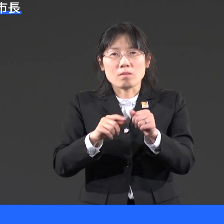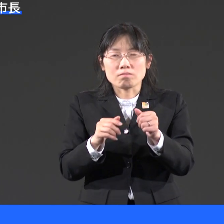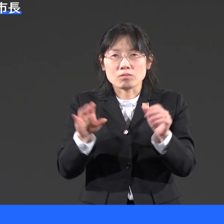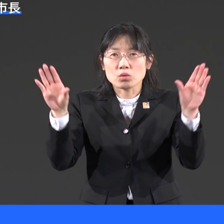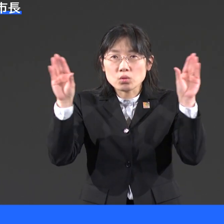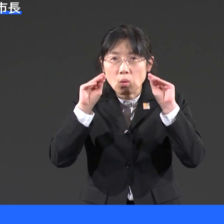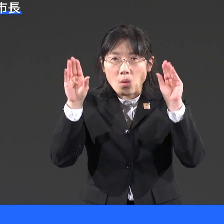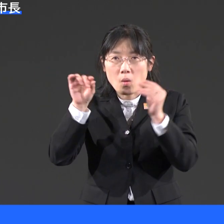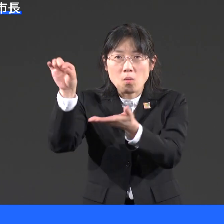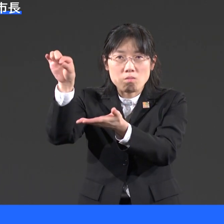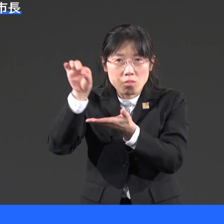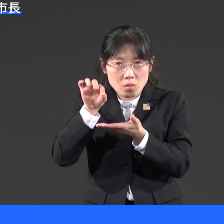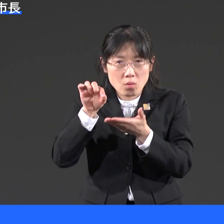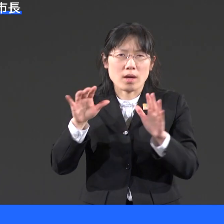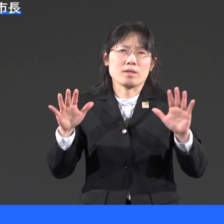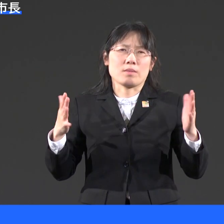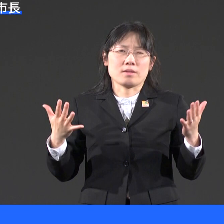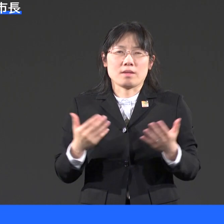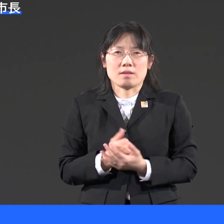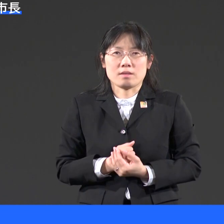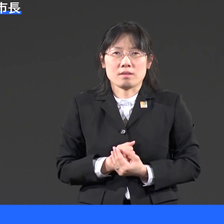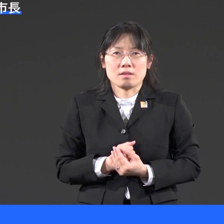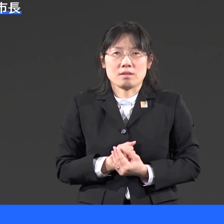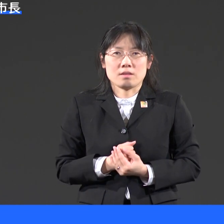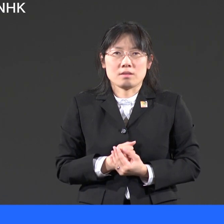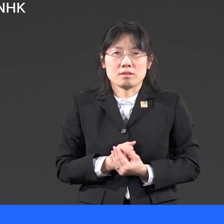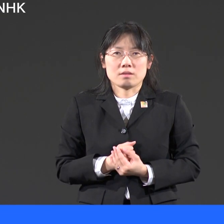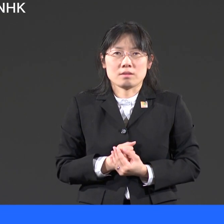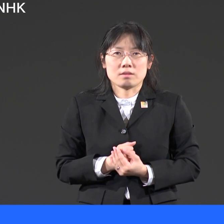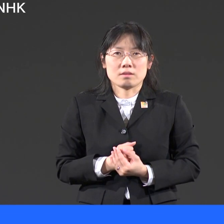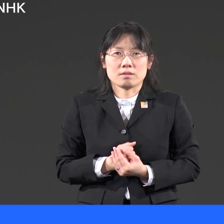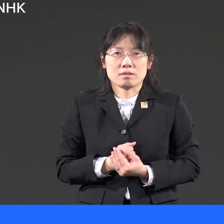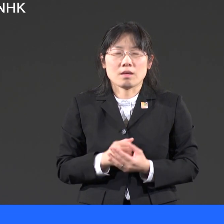ません。 あとですね、